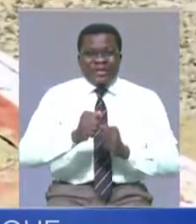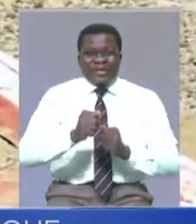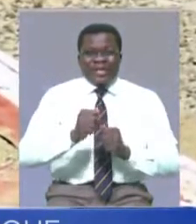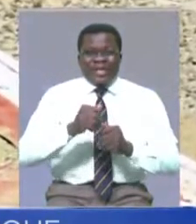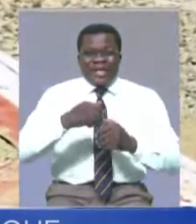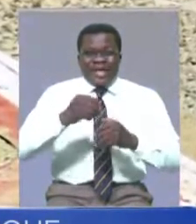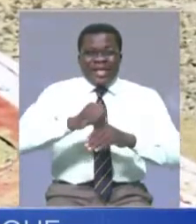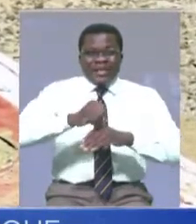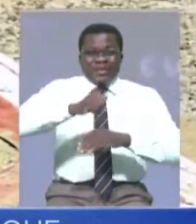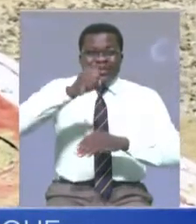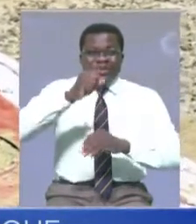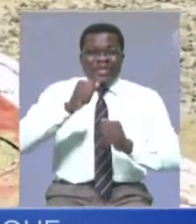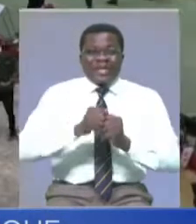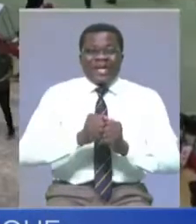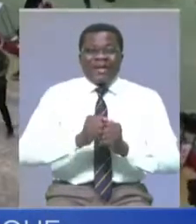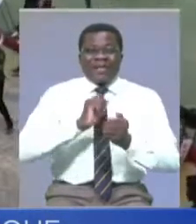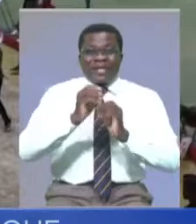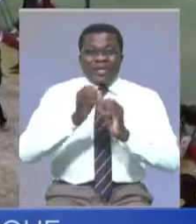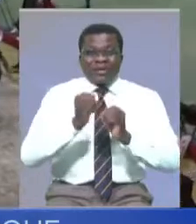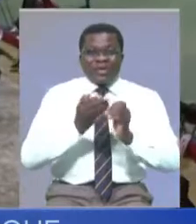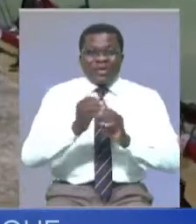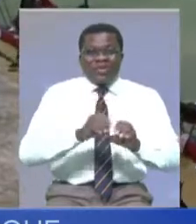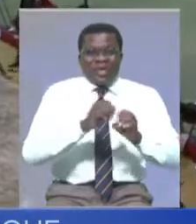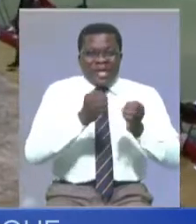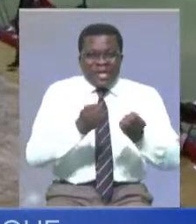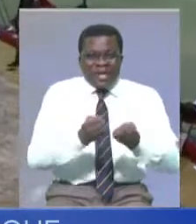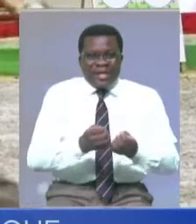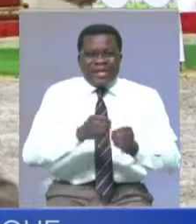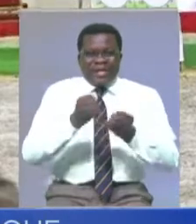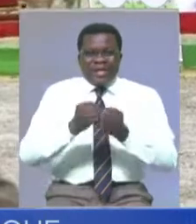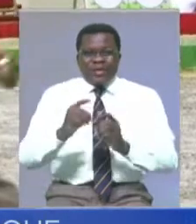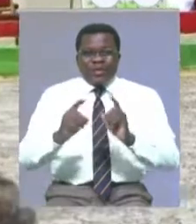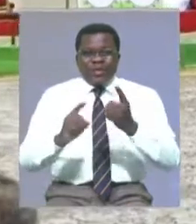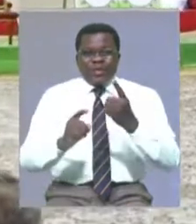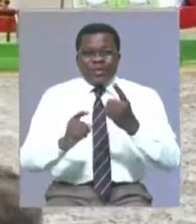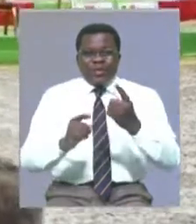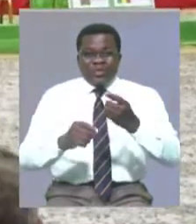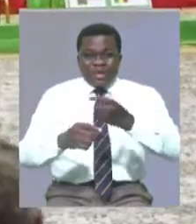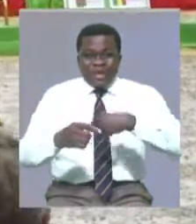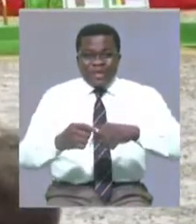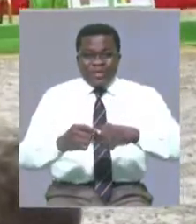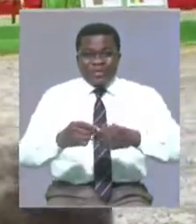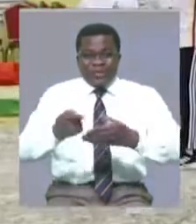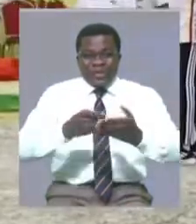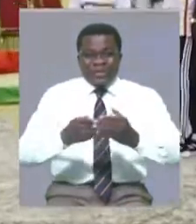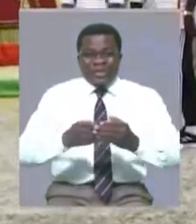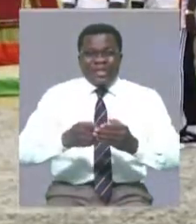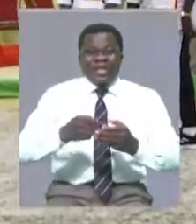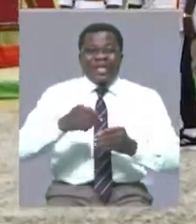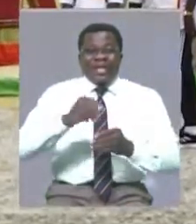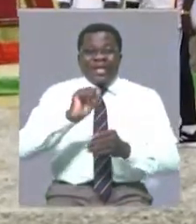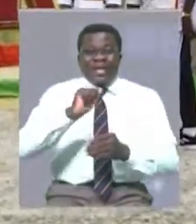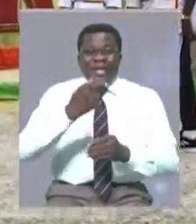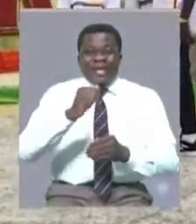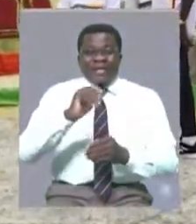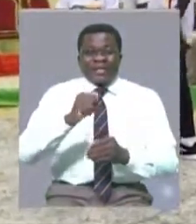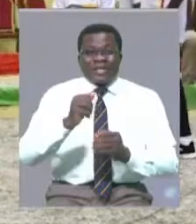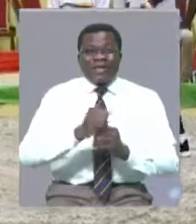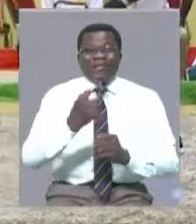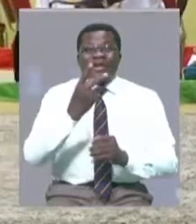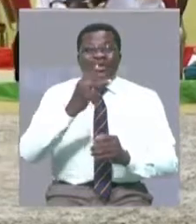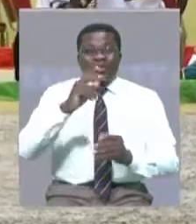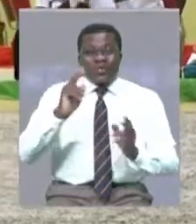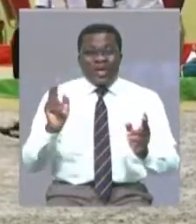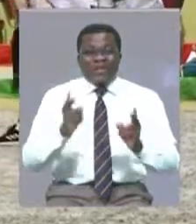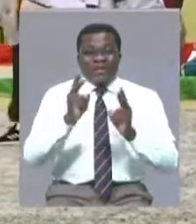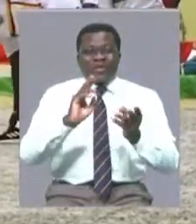supérieure avec le début de la compétition par équipe. Le premier tour est âprement disputé. L'Algérie, avec 3 victoires, domine le groupe A